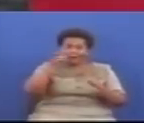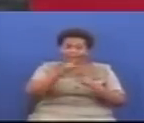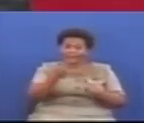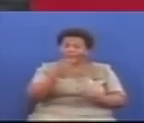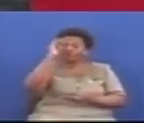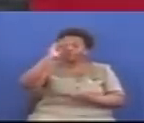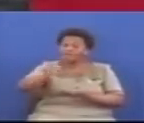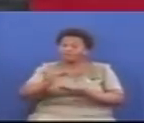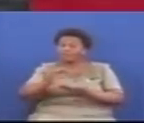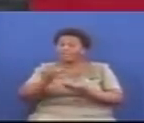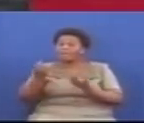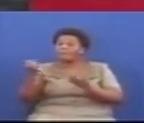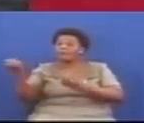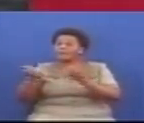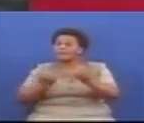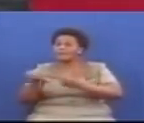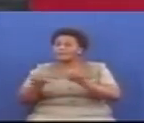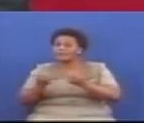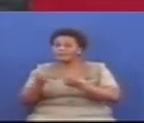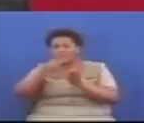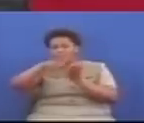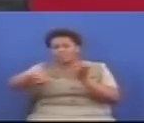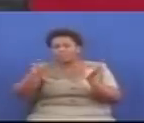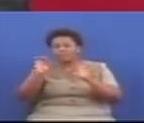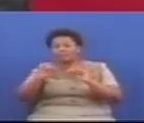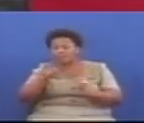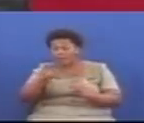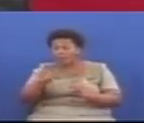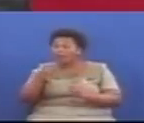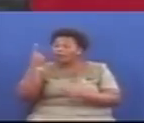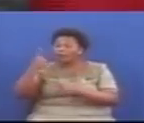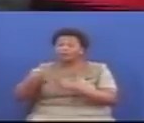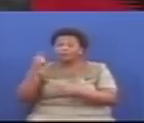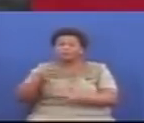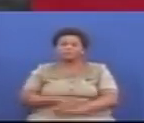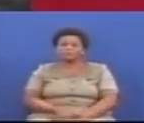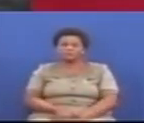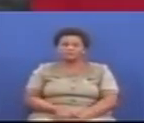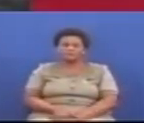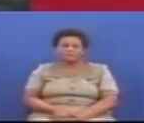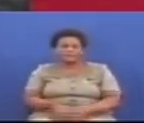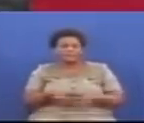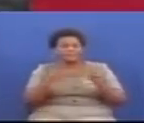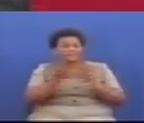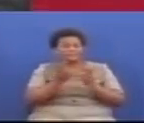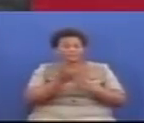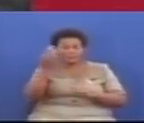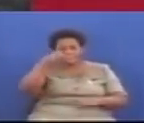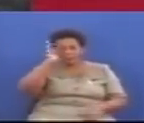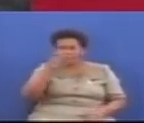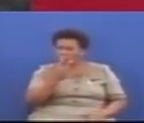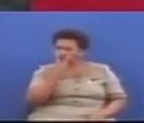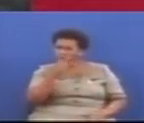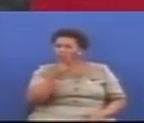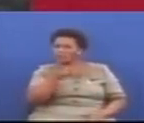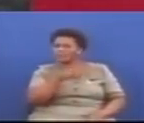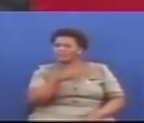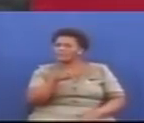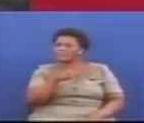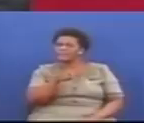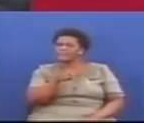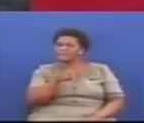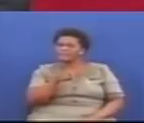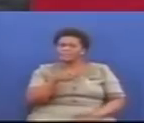leseni ambao wanaweza kusababisha ajali. Mheshimiwa Spika, serikali imekwisha liona hilo na kwamba kuna hatua